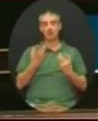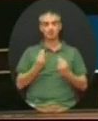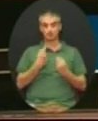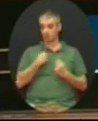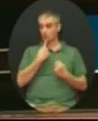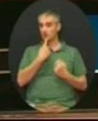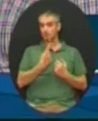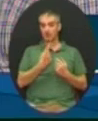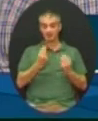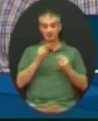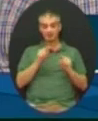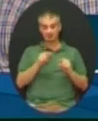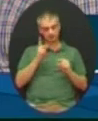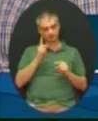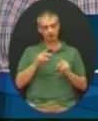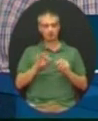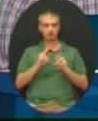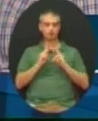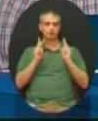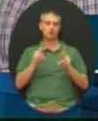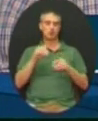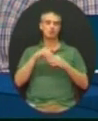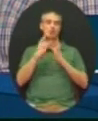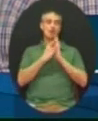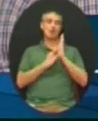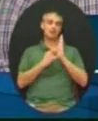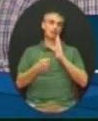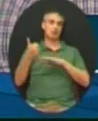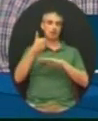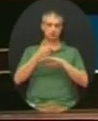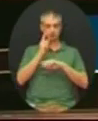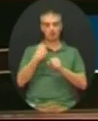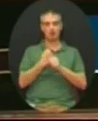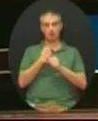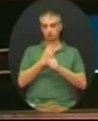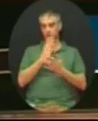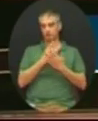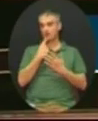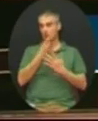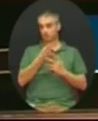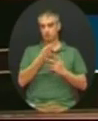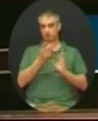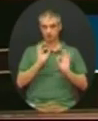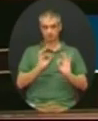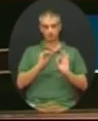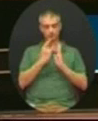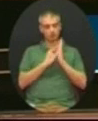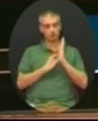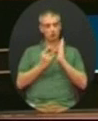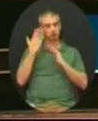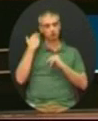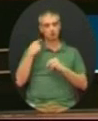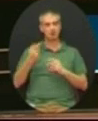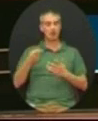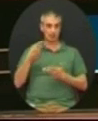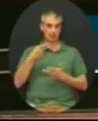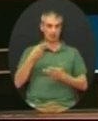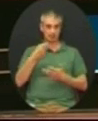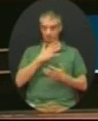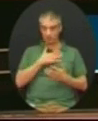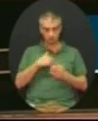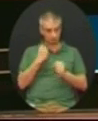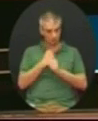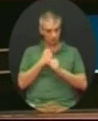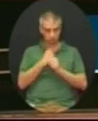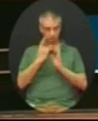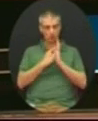אומר גם, הדבר הזה אמור להיפטר בחקיקה ראשית, וצריך באמת לעשות, והוא אומר כבר, מציין את החוק שהיה על המימונים, ואם רוצים אז לעשות